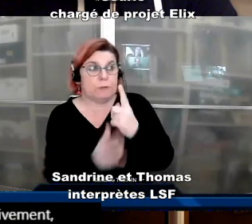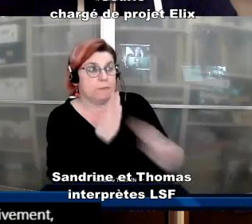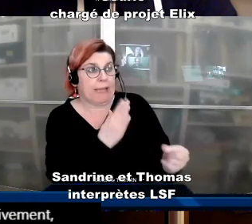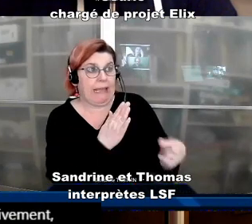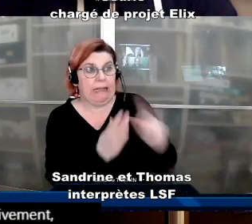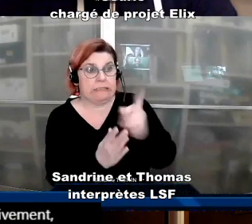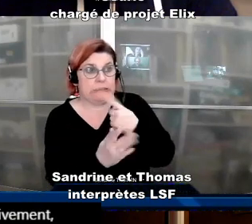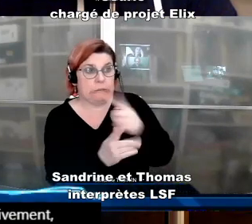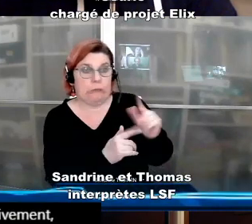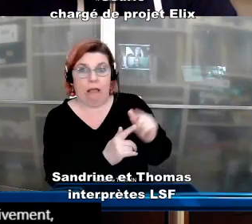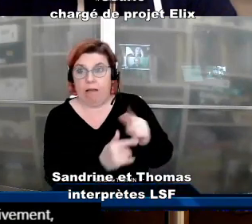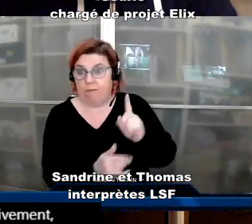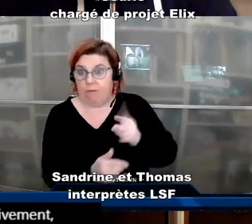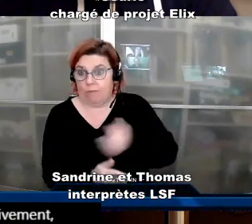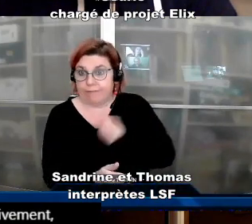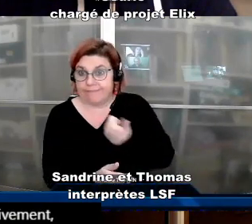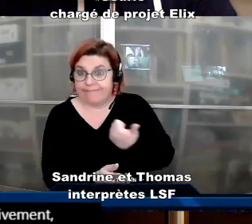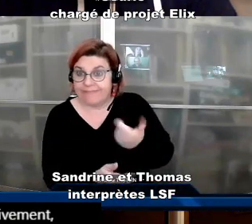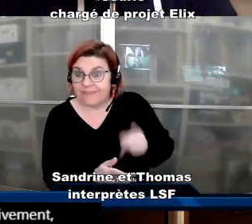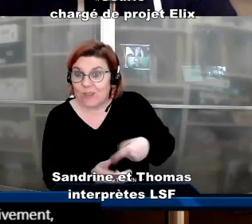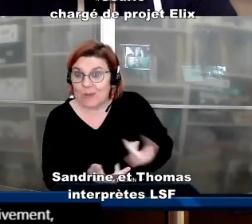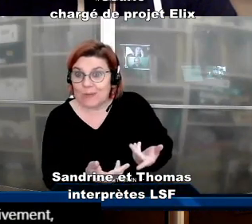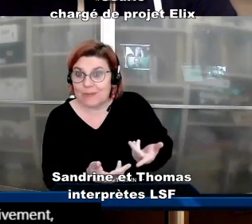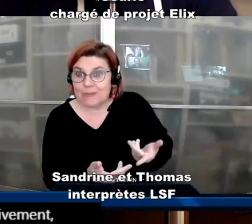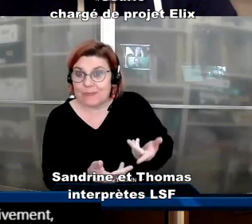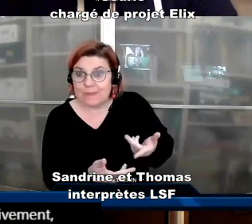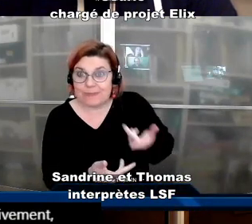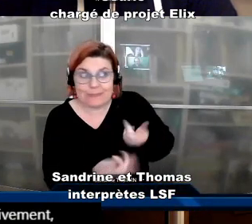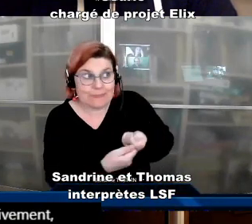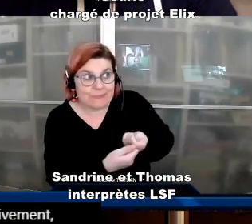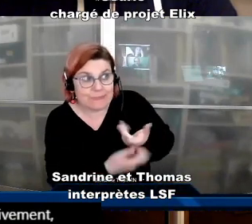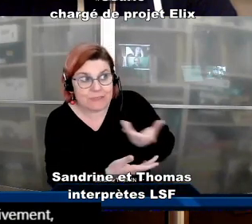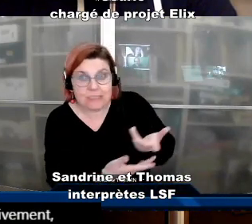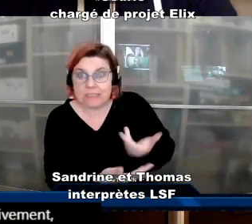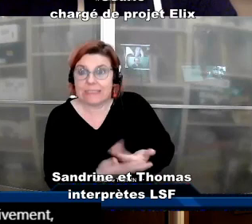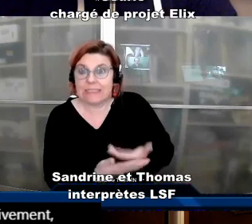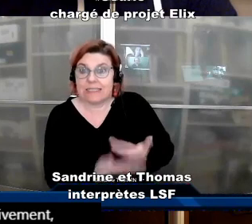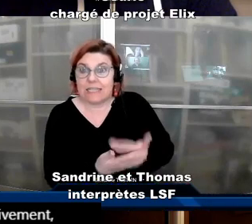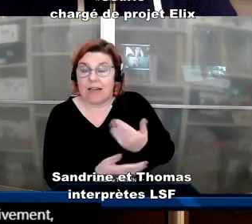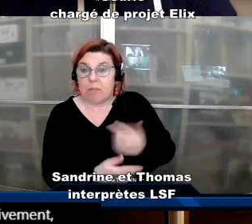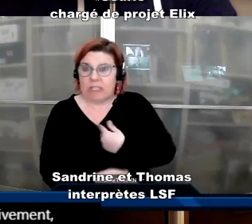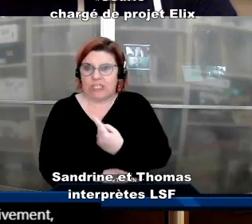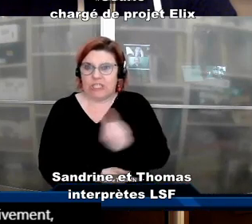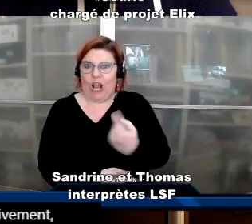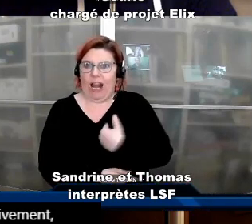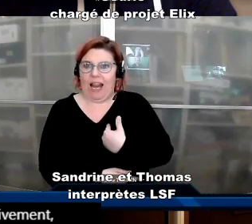que je me débrouille en fait, sinon c'était 2 jours où pour le coup c'était moi qui étais toute seule, quoi.